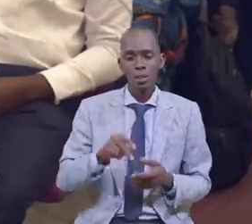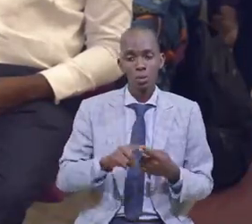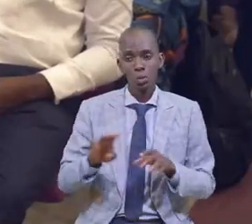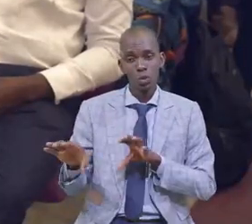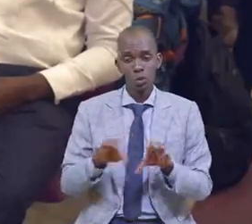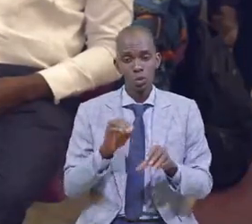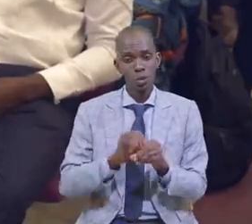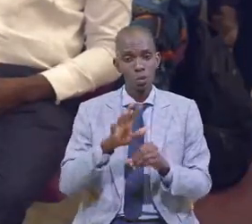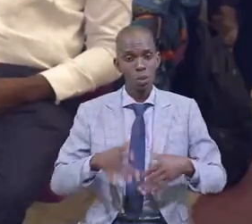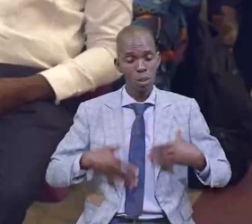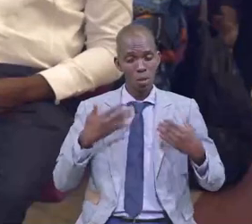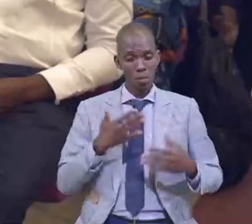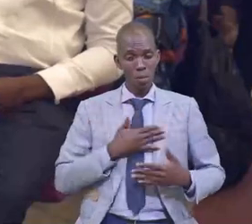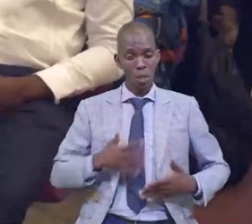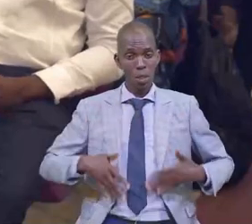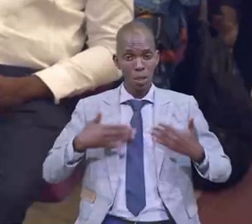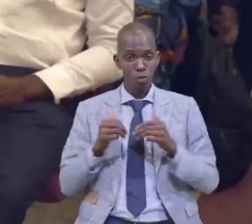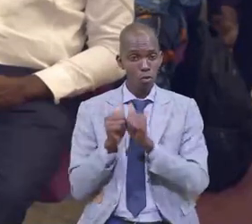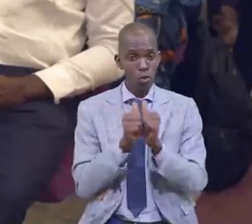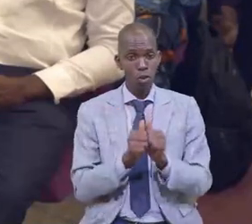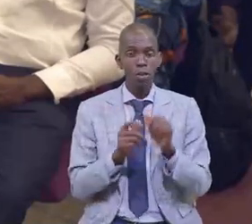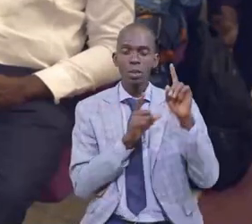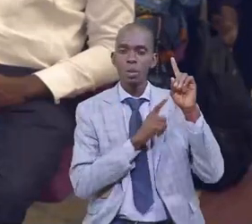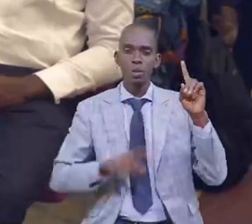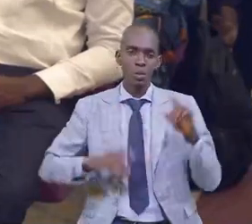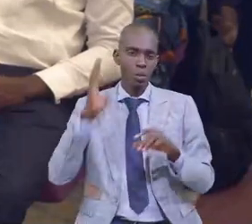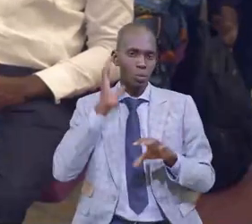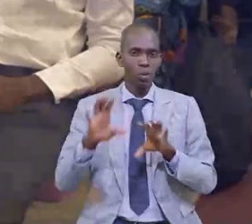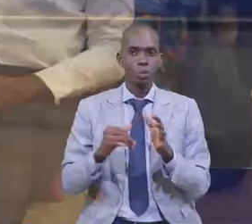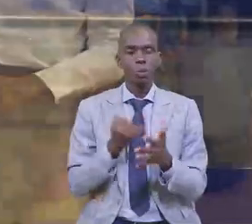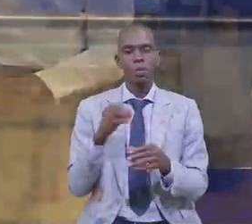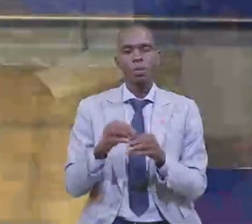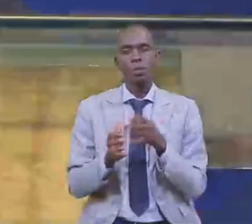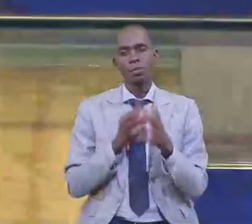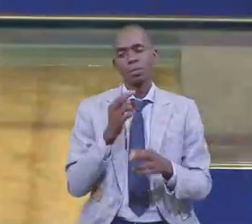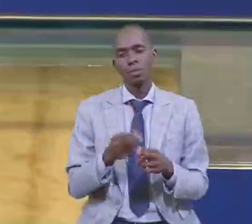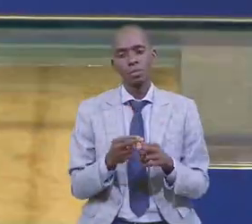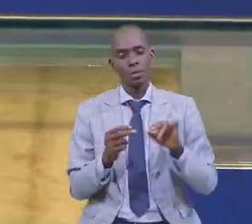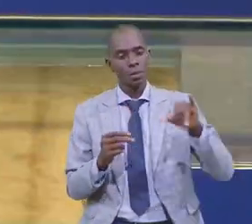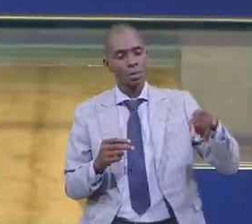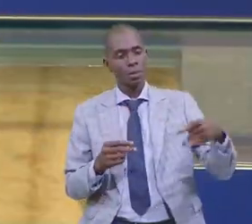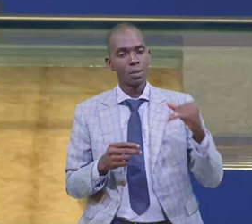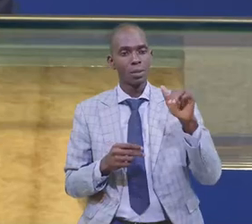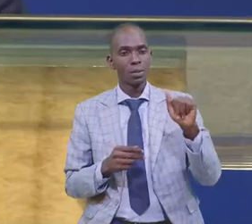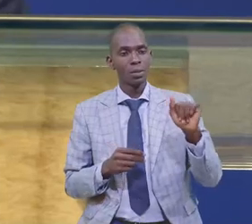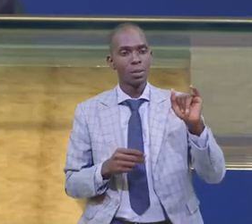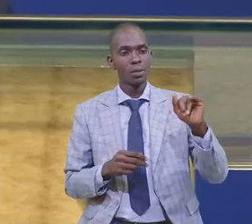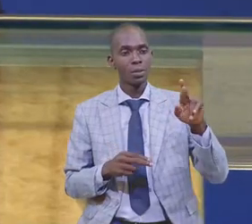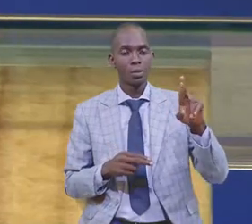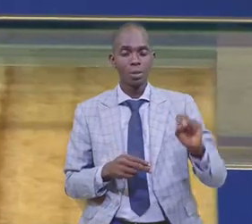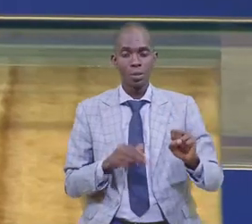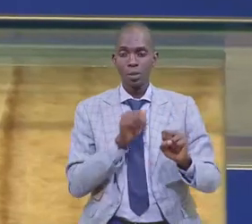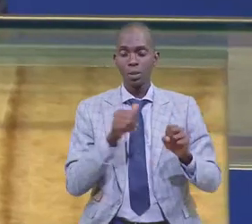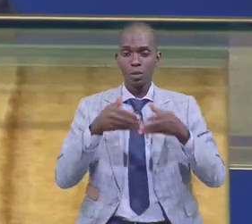vie, dans ma vie, dans notre vie, le Seigneur le fera. Jairus,